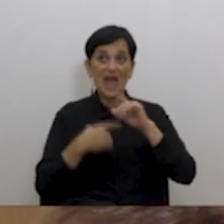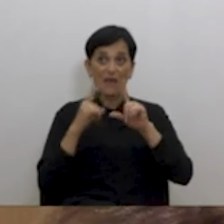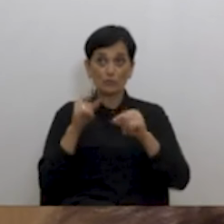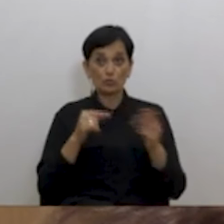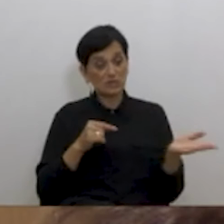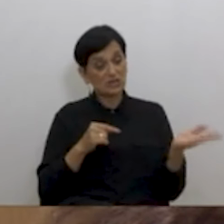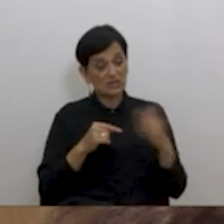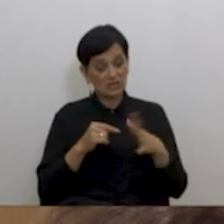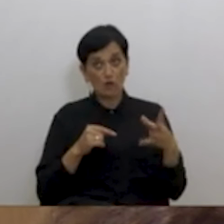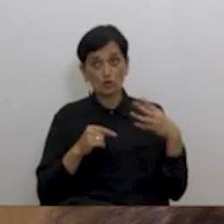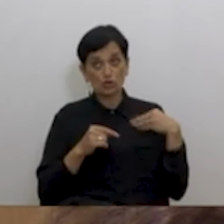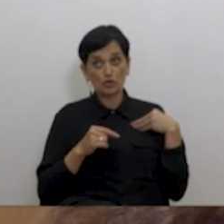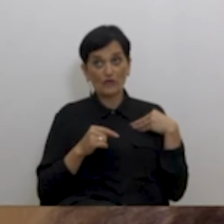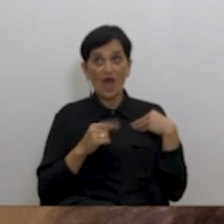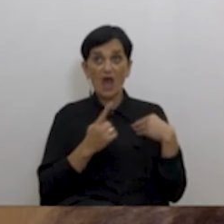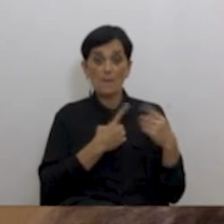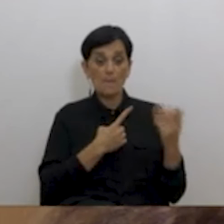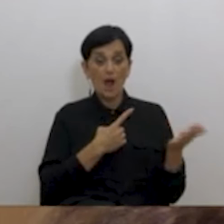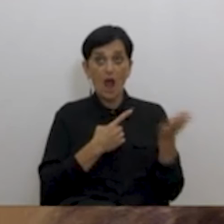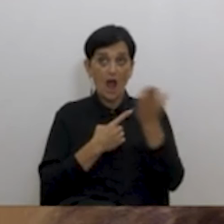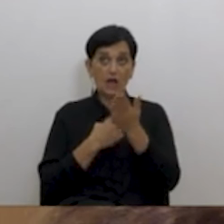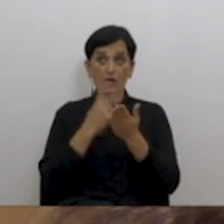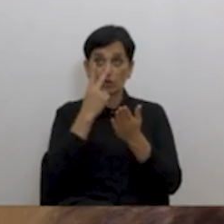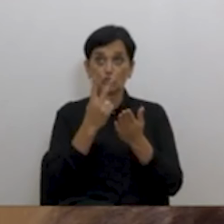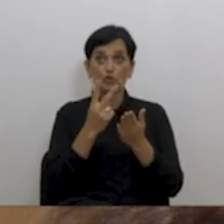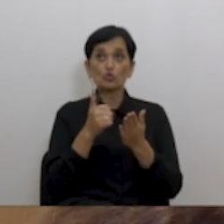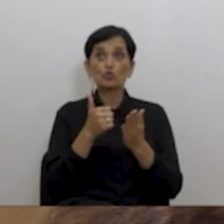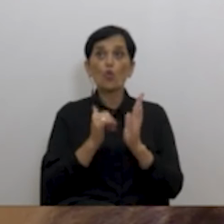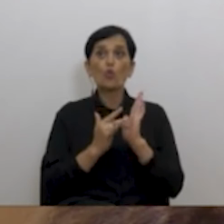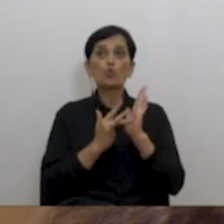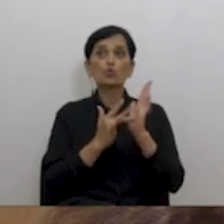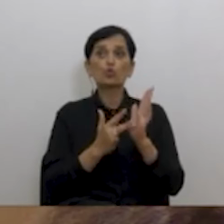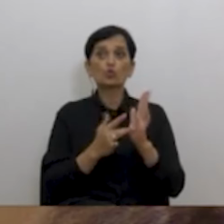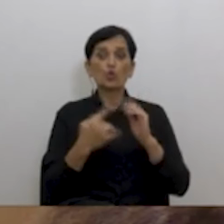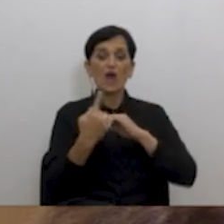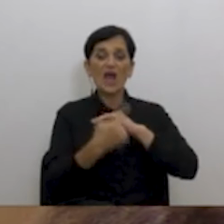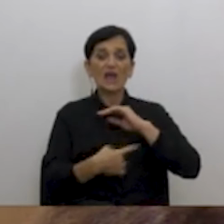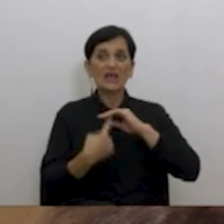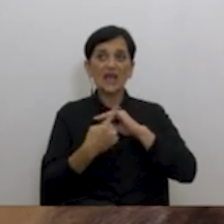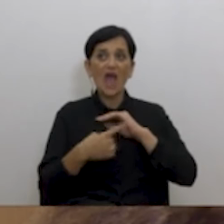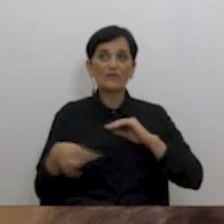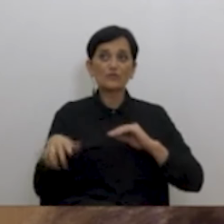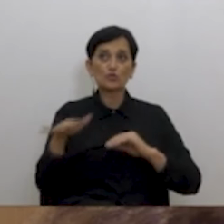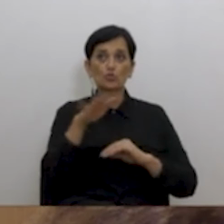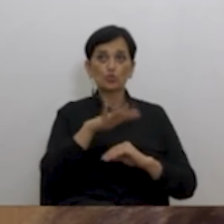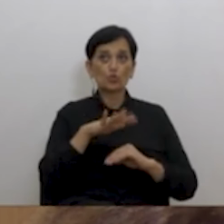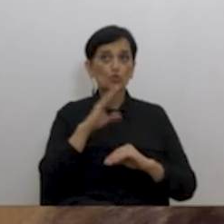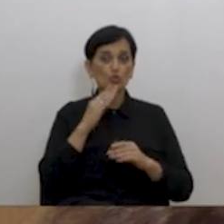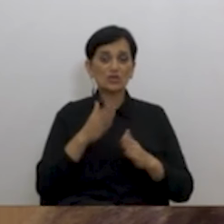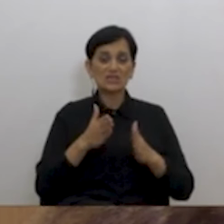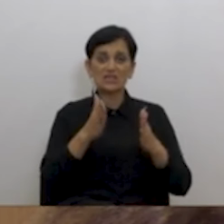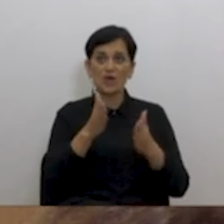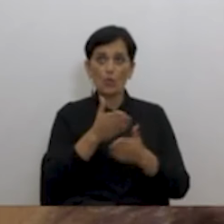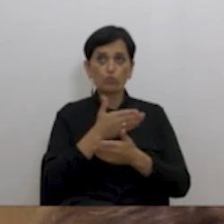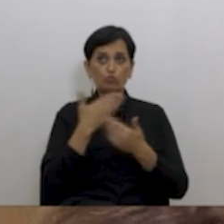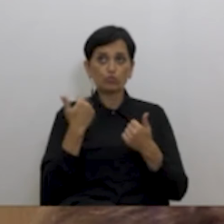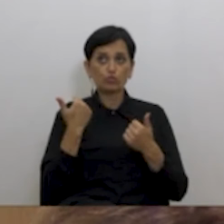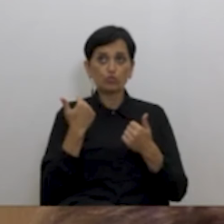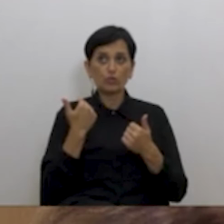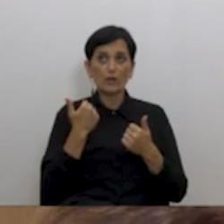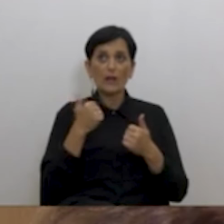ან ჩვენთან ერთად, ან მარტო და ნახეთ როგორი ტურისტული არის ხევსურეთი იმ ფონზე, როდესაც არც გზა არ აქვს ამ ხალხს,